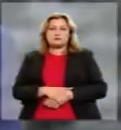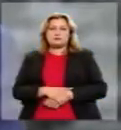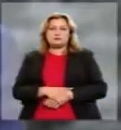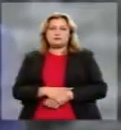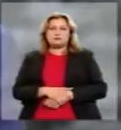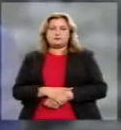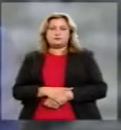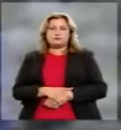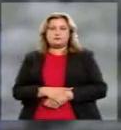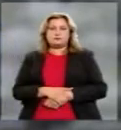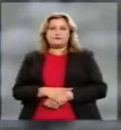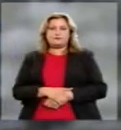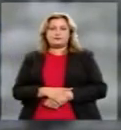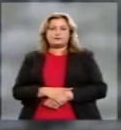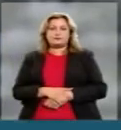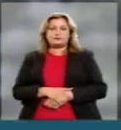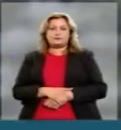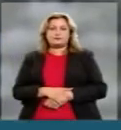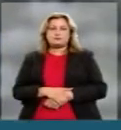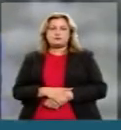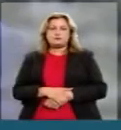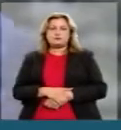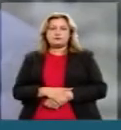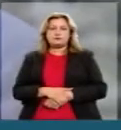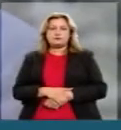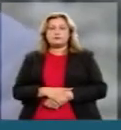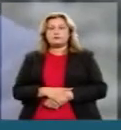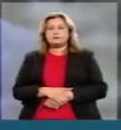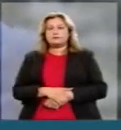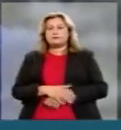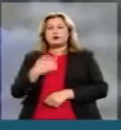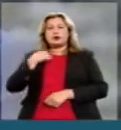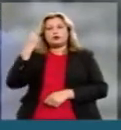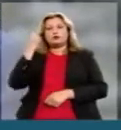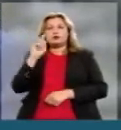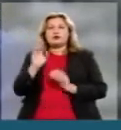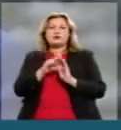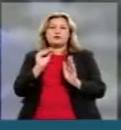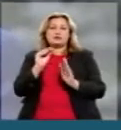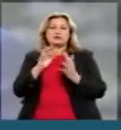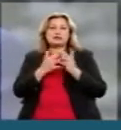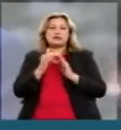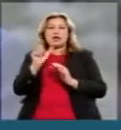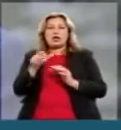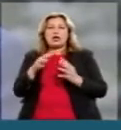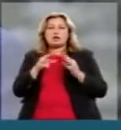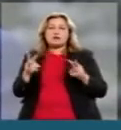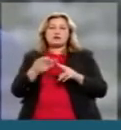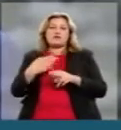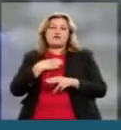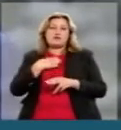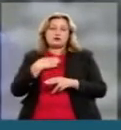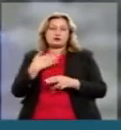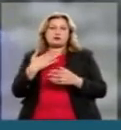Выборы сельских акимов – это… Ауыл әкімдерін сайлау ел үшін маңызды бастама деп ойлаймын. Бұл жайғана саяси науқан емес, бұл